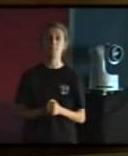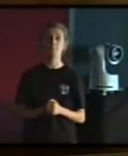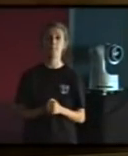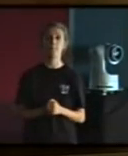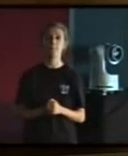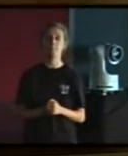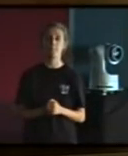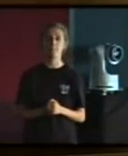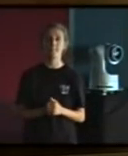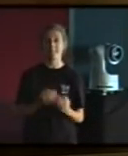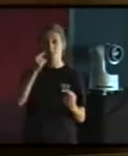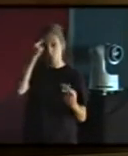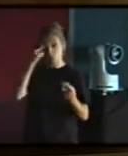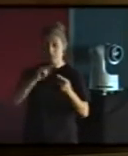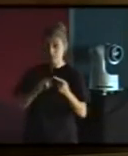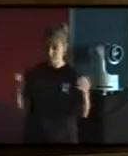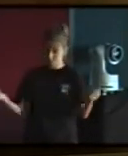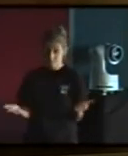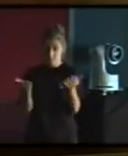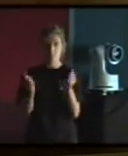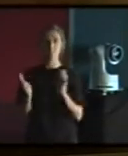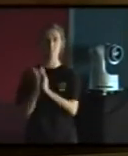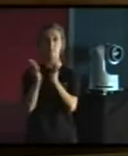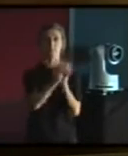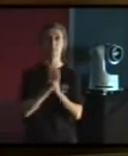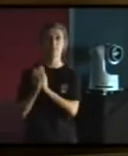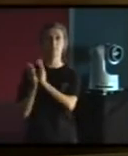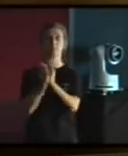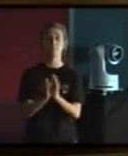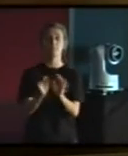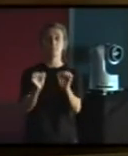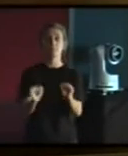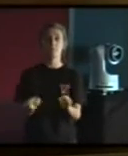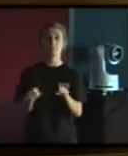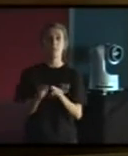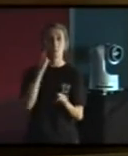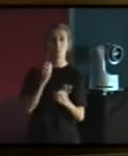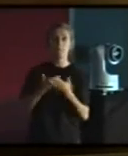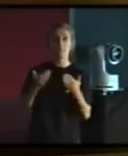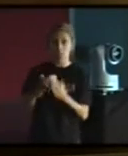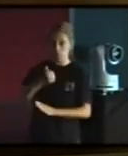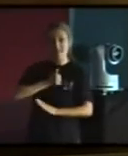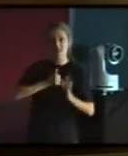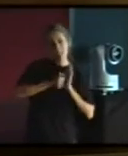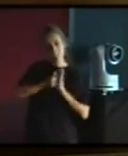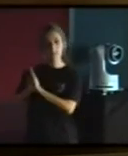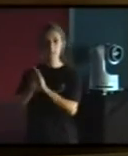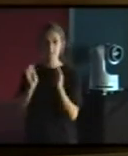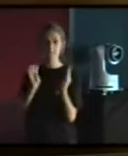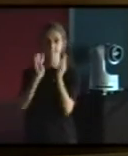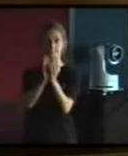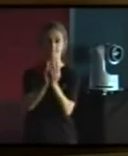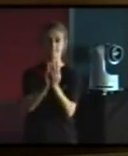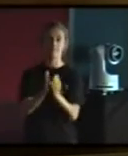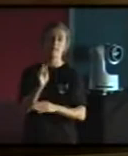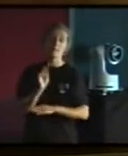pour cet échange, pour qu'il y ait des rencontres, des échanges, et pour effacer un peu l'individu. C'est pour ça que tout est en